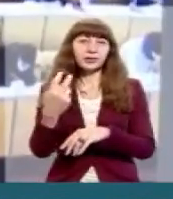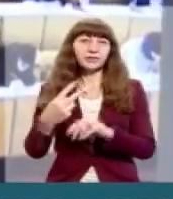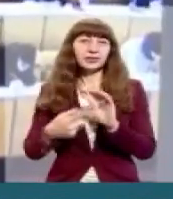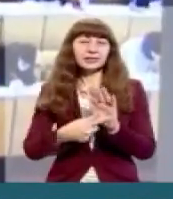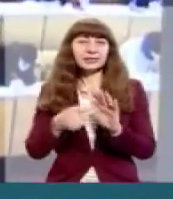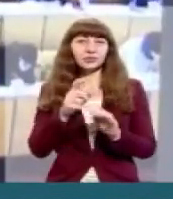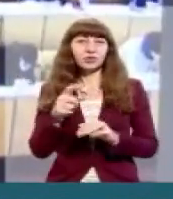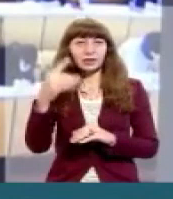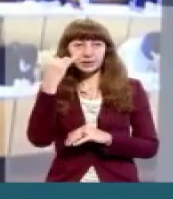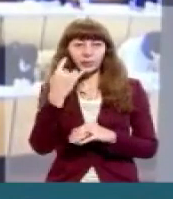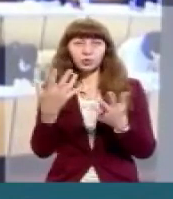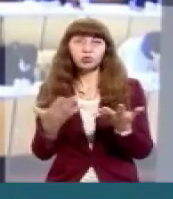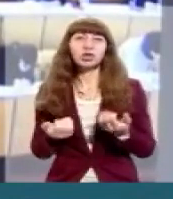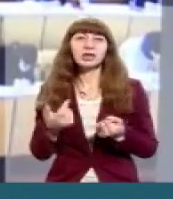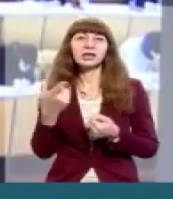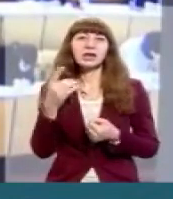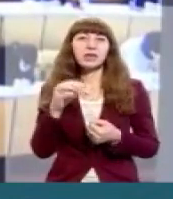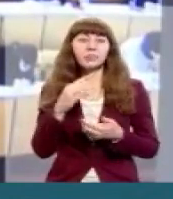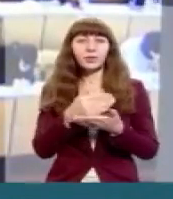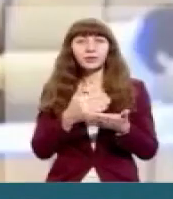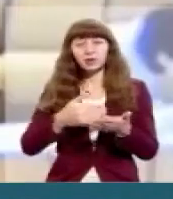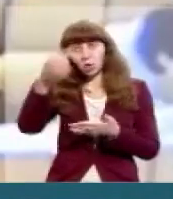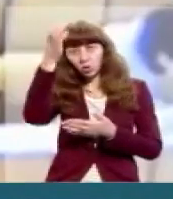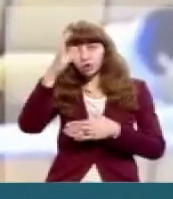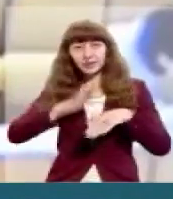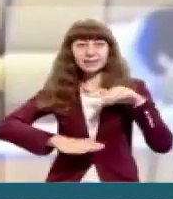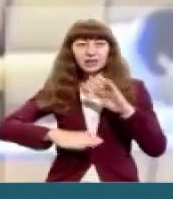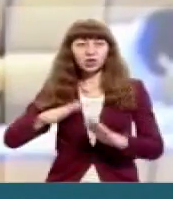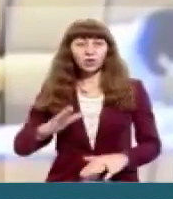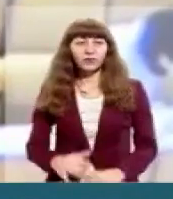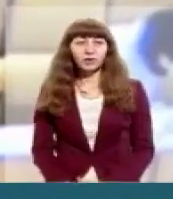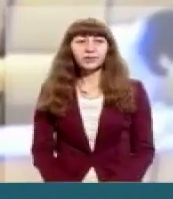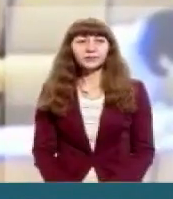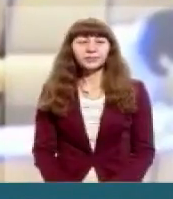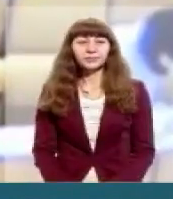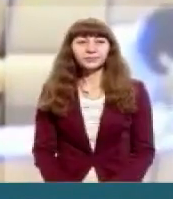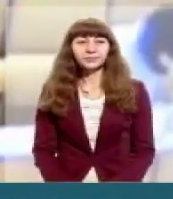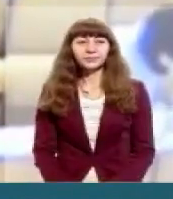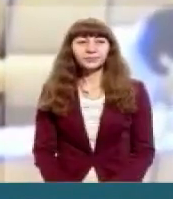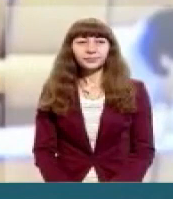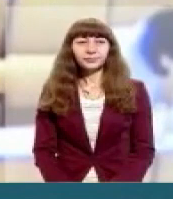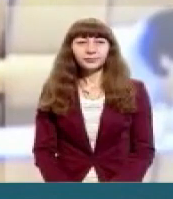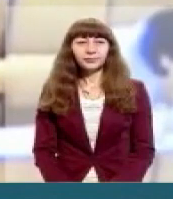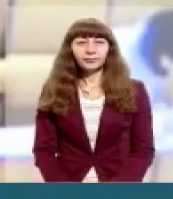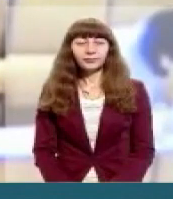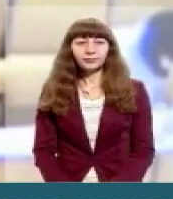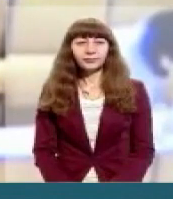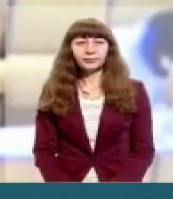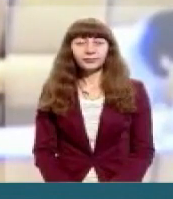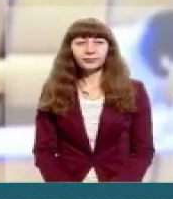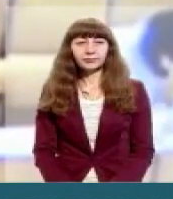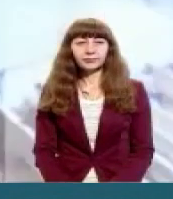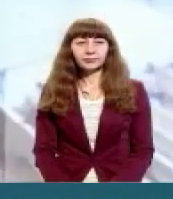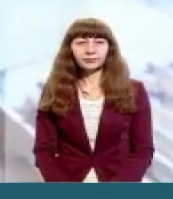ғылыми тағылымдамадан бағдарламасы бойынша грант егер атанды. Отанды ғылымдар, инженерлік ғылымдар, ақпаратты коммуникациялық